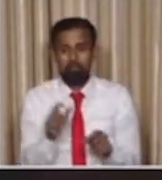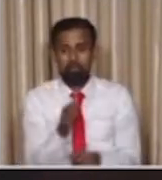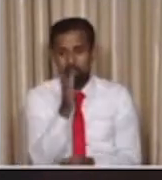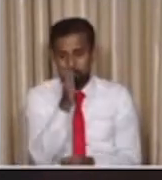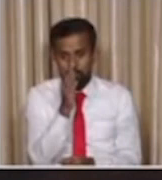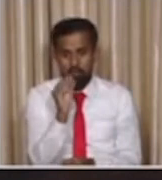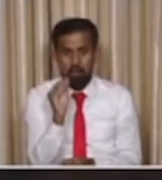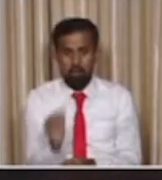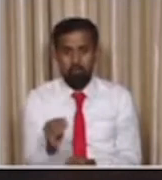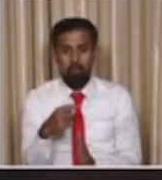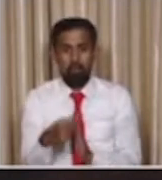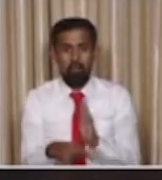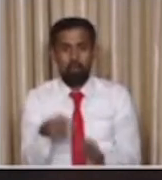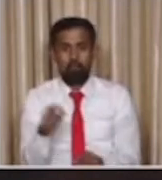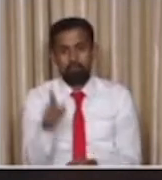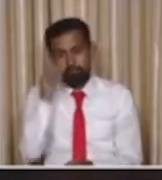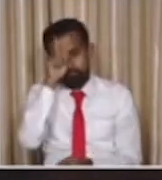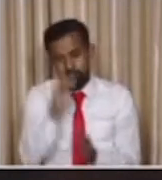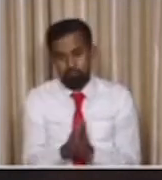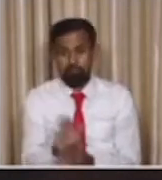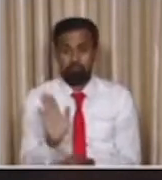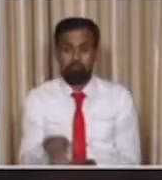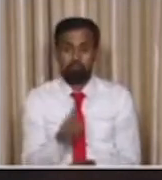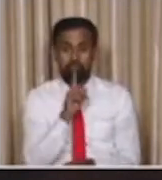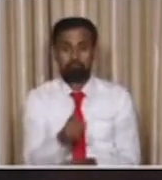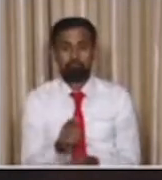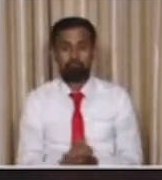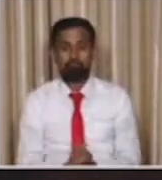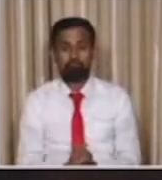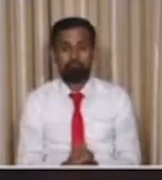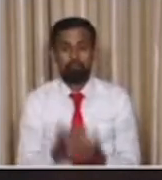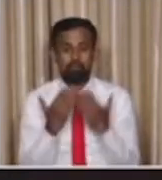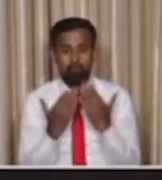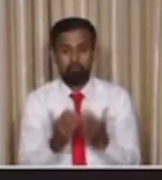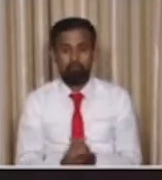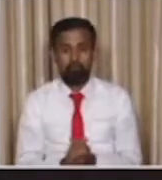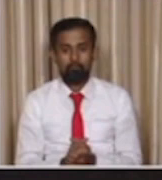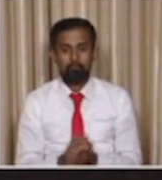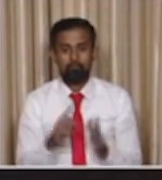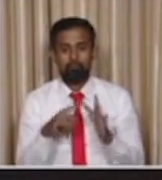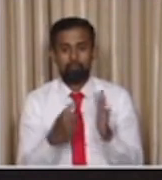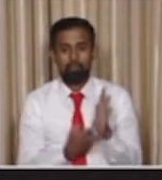නම් මේ රටේ මිනිස්සුන්ට දෙයියන්ගෙම පිහිටයි කියලා තමයි කියන්න තියෙන්නේ ගරු මන්ත්‍රීතුමිය බොහොම ස්තුතියි ගරු ඉරන්